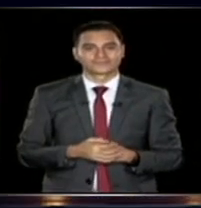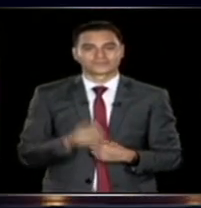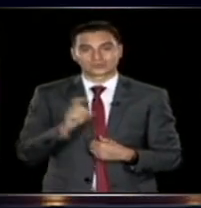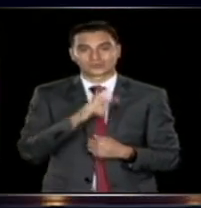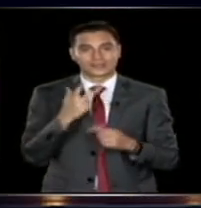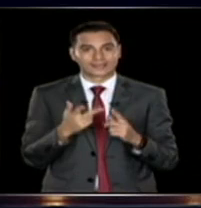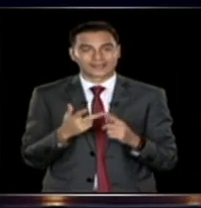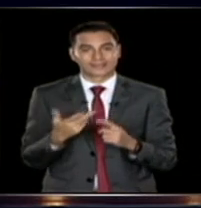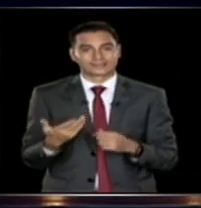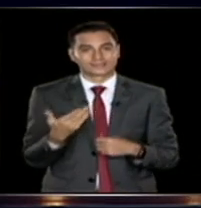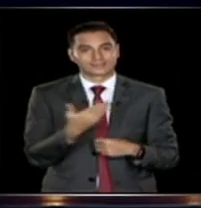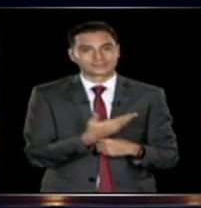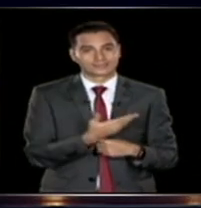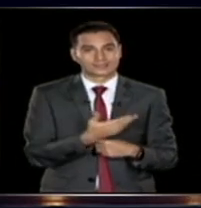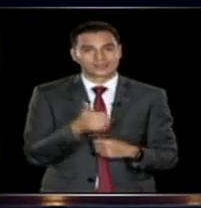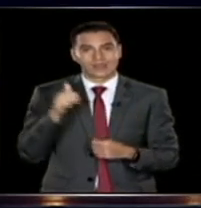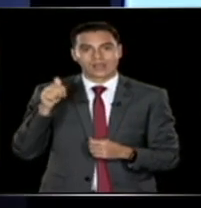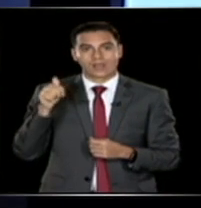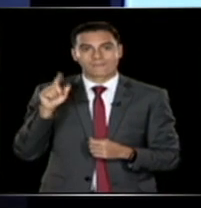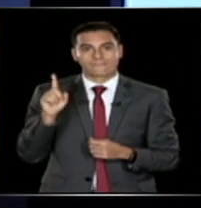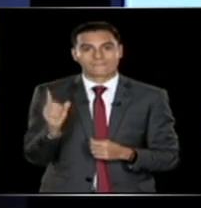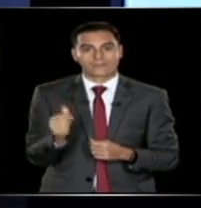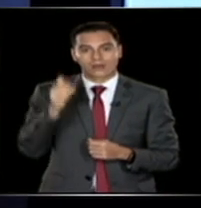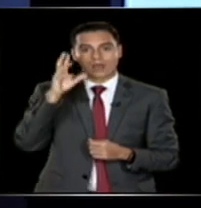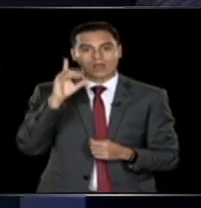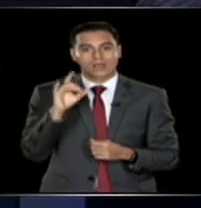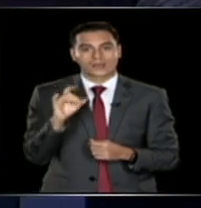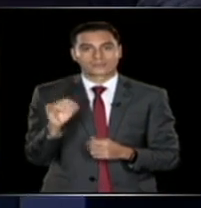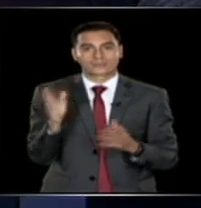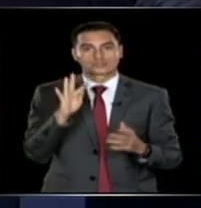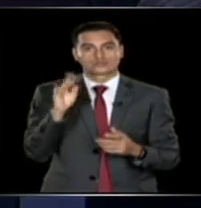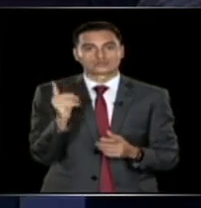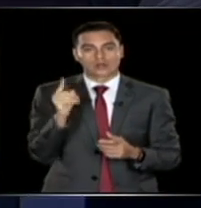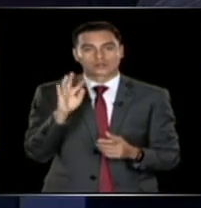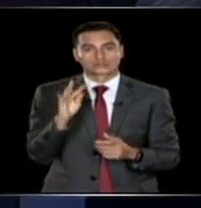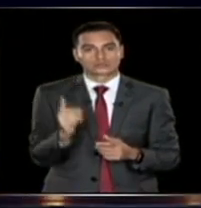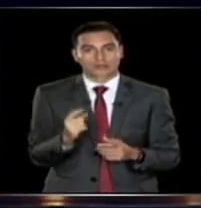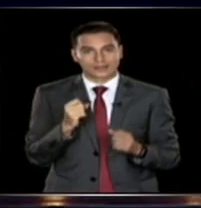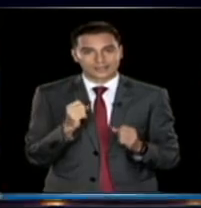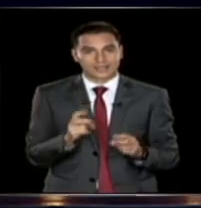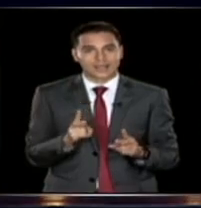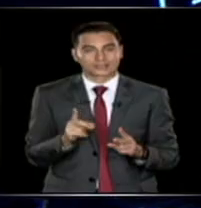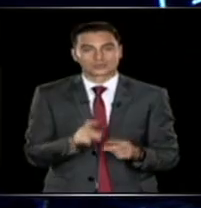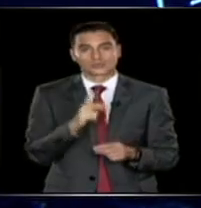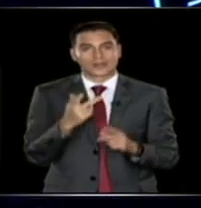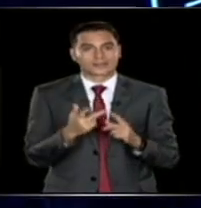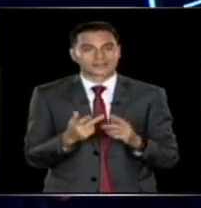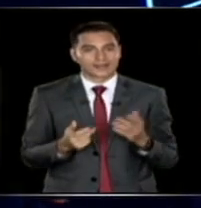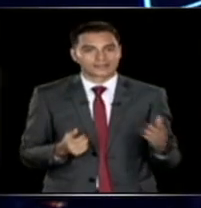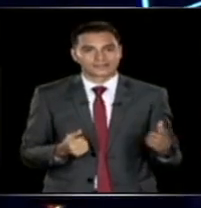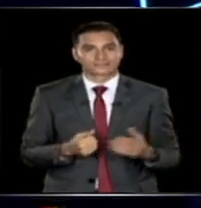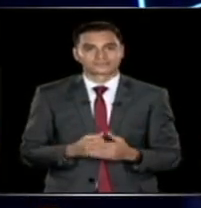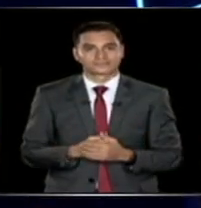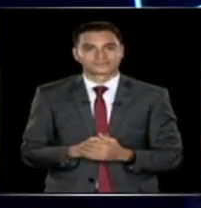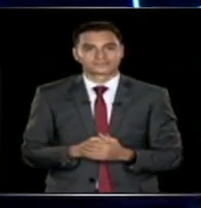السؤال الثالث: إبراهيم شرشر، جاهز؟ جاهز. السؤال الثالث: